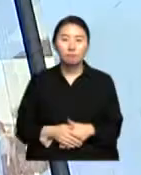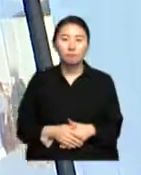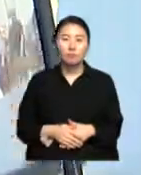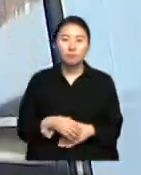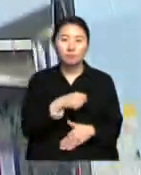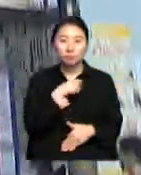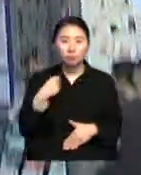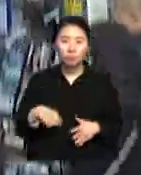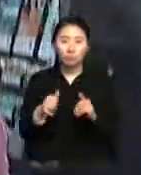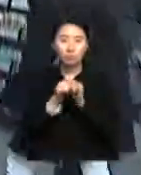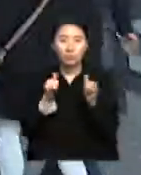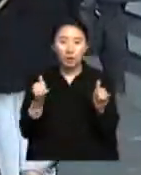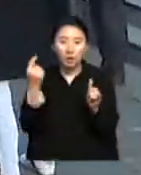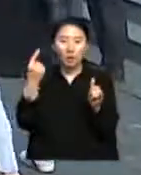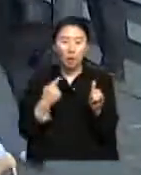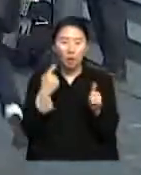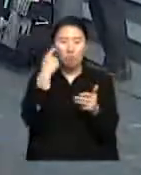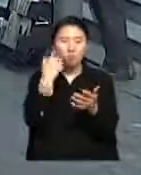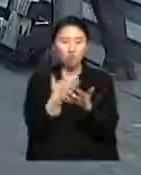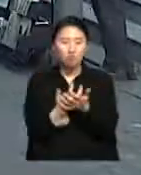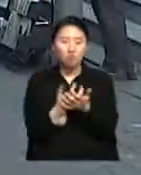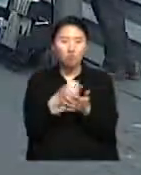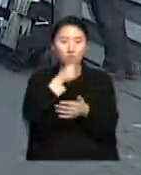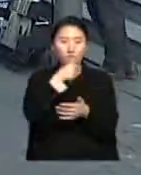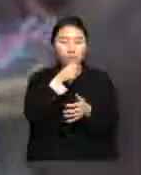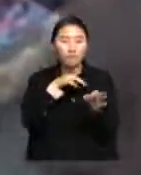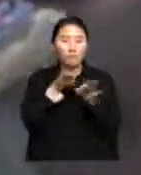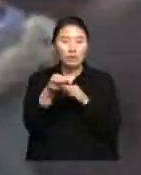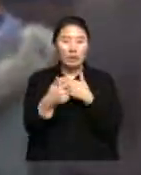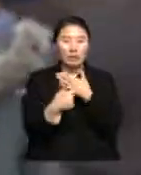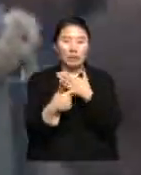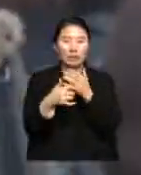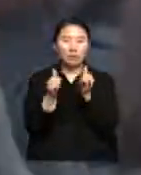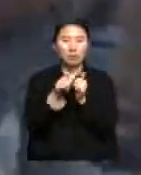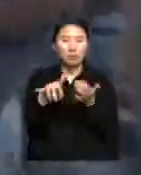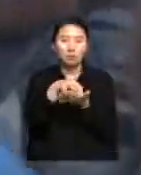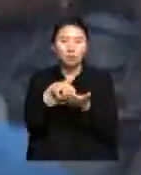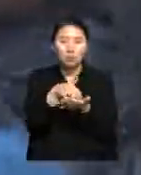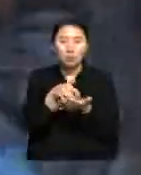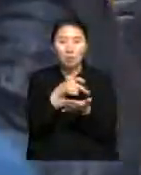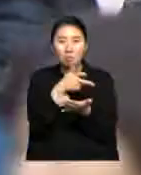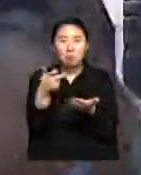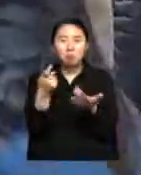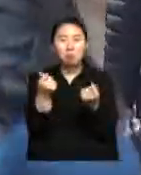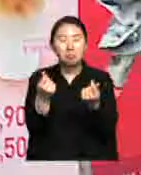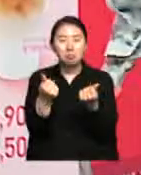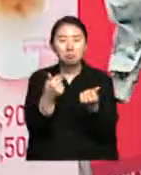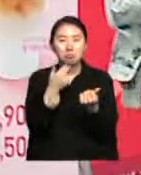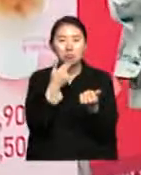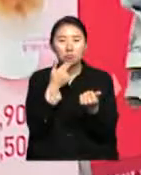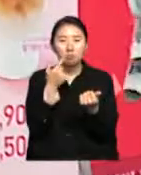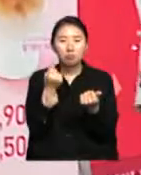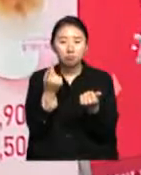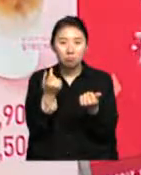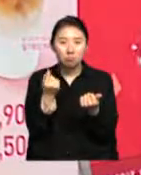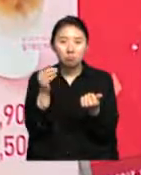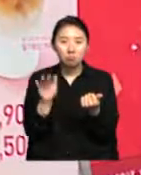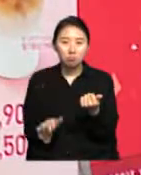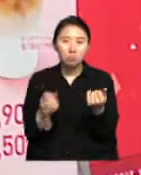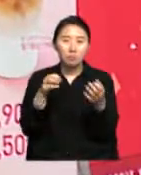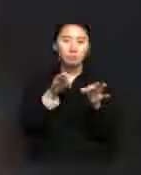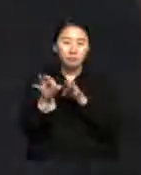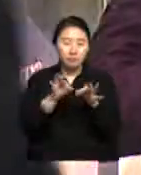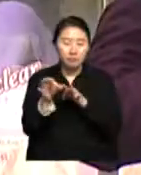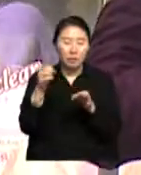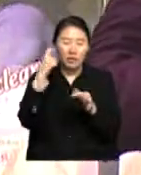중국인 관광객 감소로 위기를 맞은 명동 상권. 외형적인 인파는 차이가 없어 보이지만 매출 하락에 직격탄을 맞은